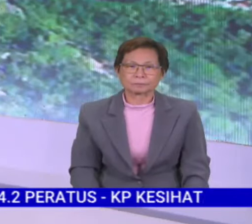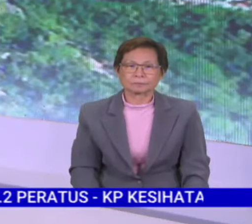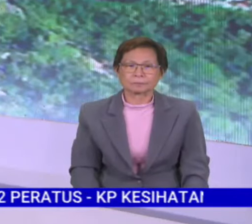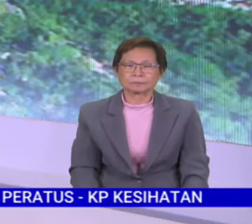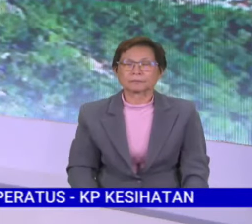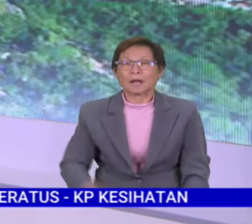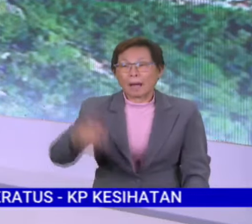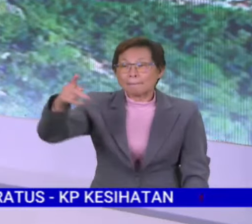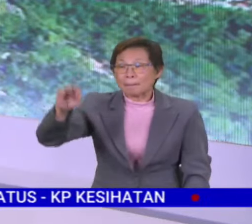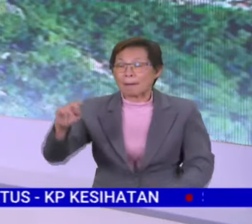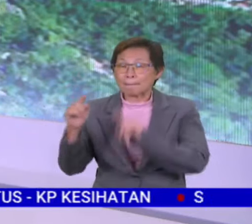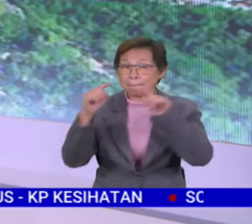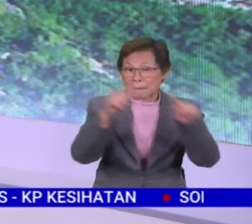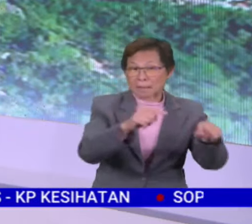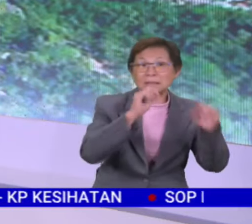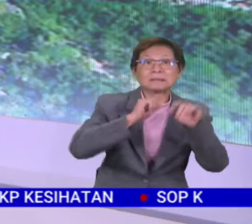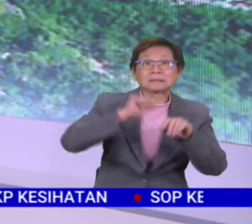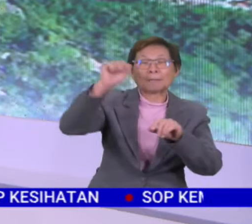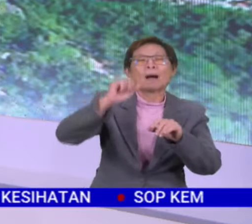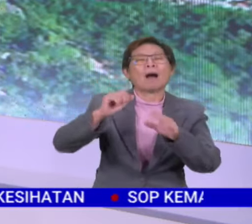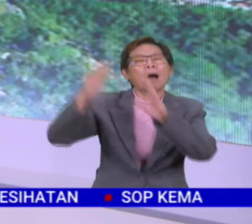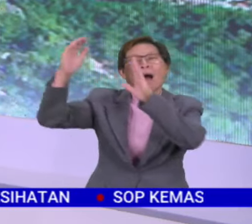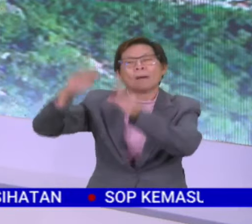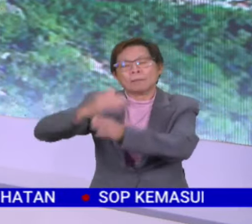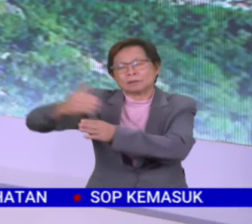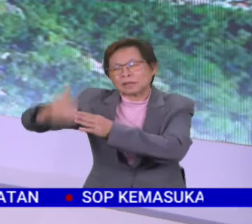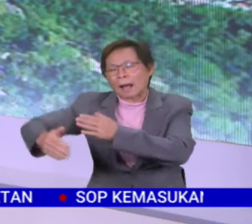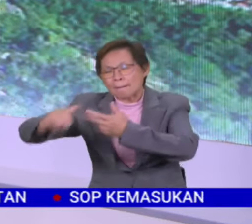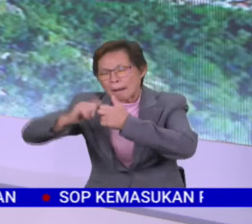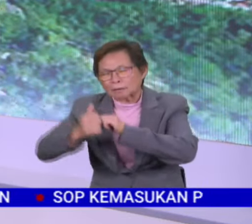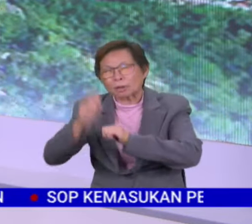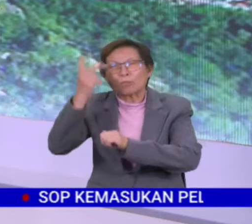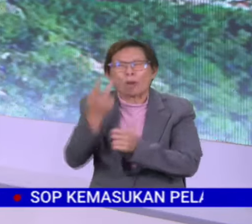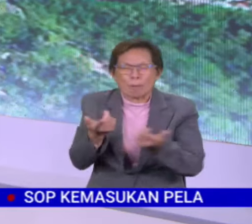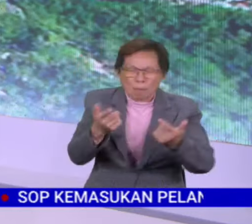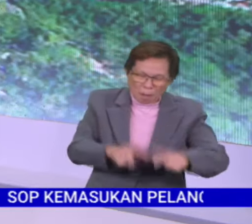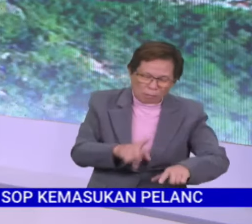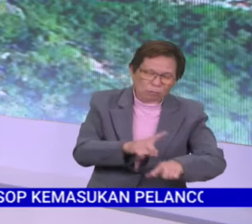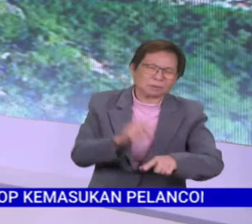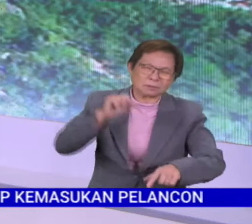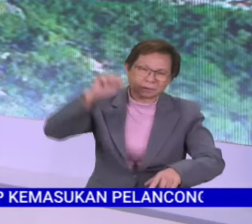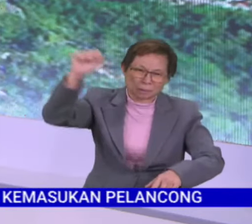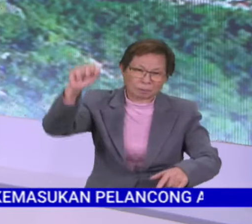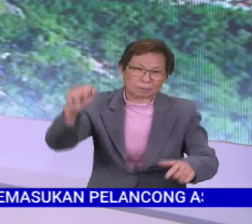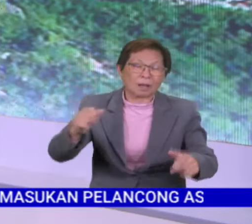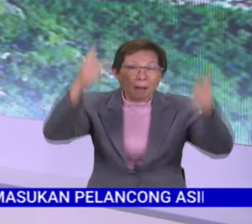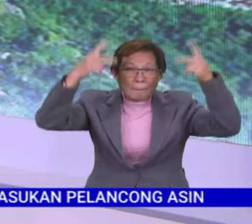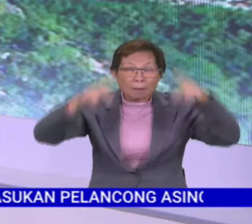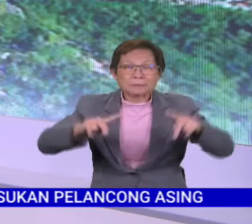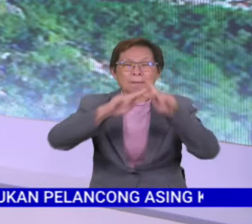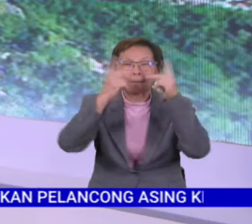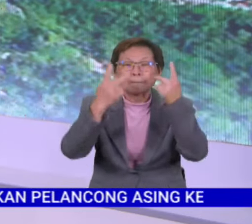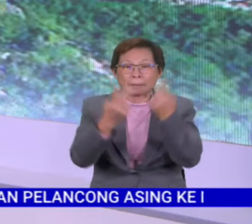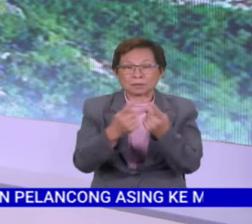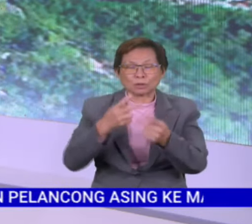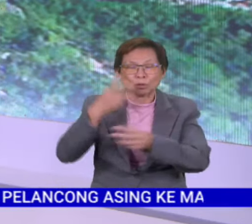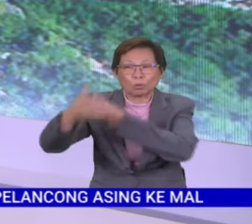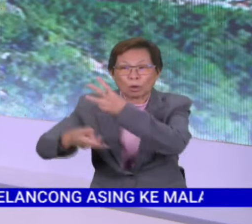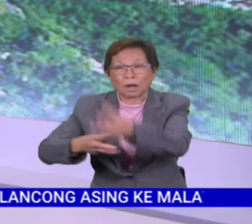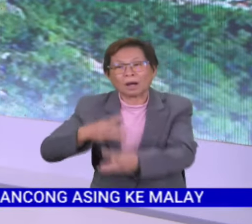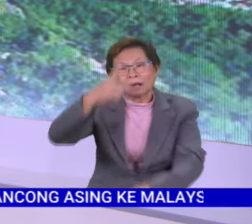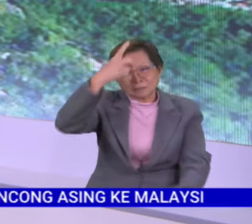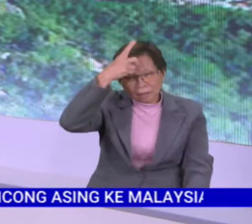Kedatangan Perdana Menteri ke Sabah diharap dapat merungkai kemelut politik yang berlaku di negeri itu. Presiden Parti Warisan, Datuk Seri